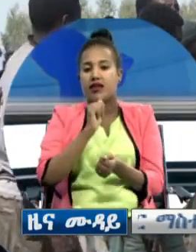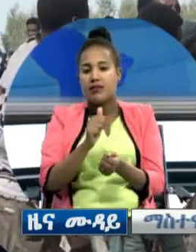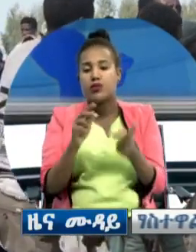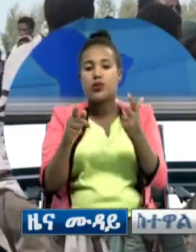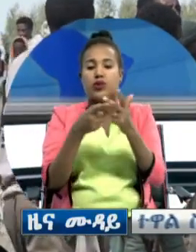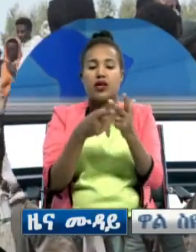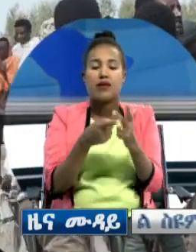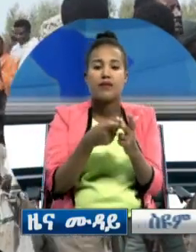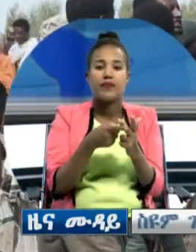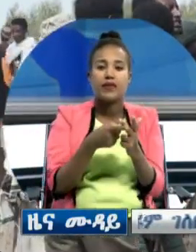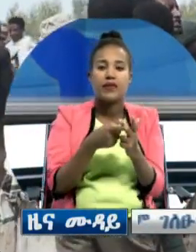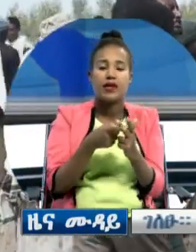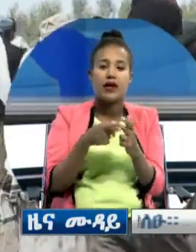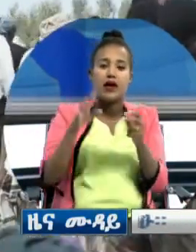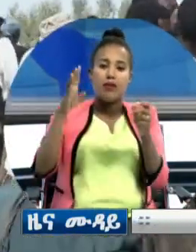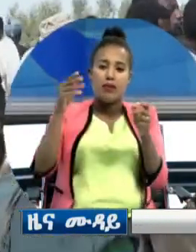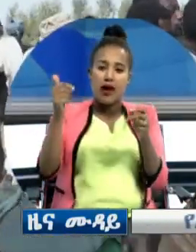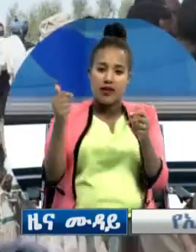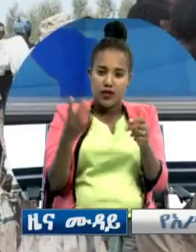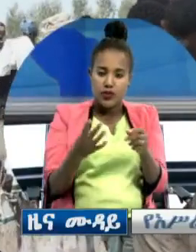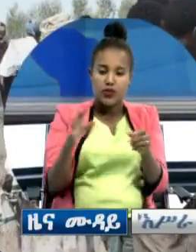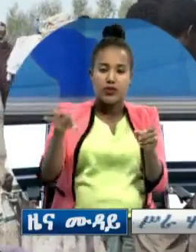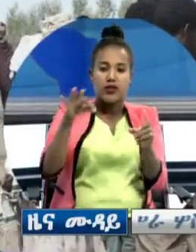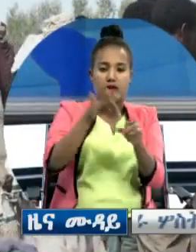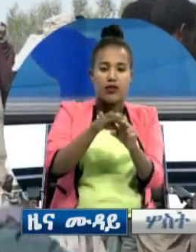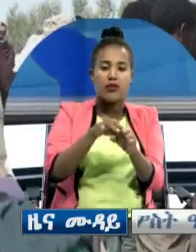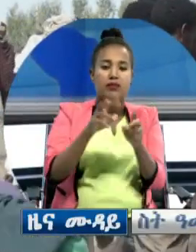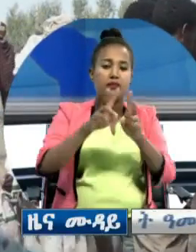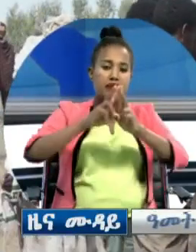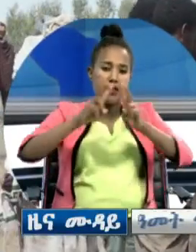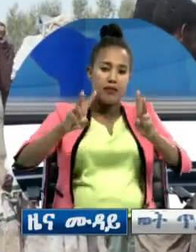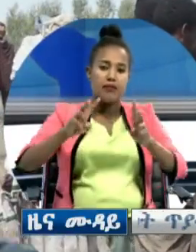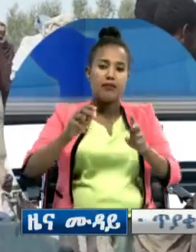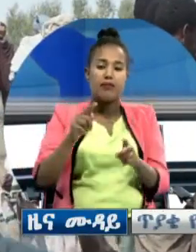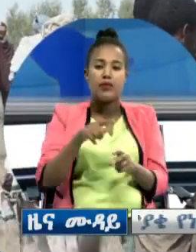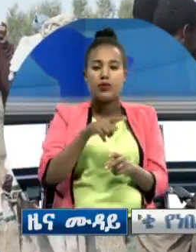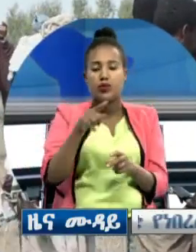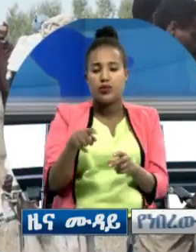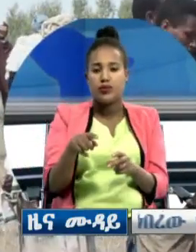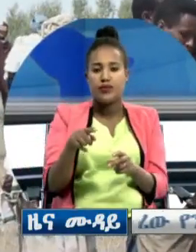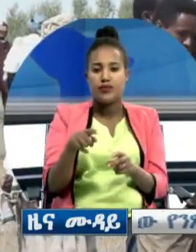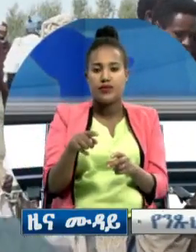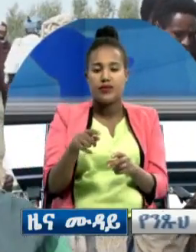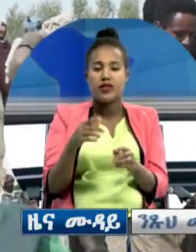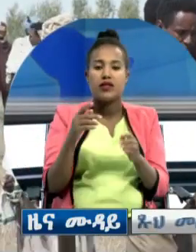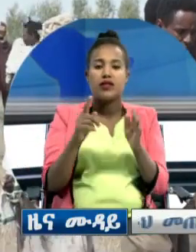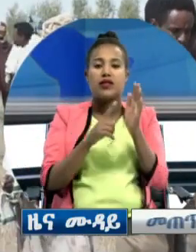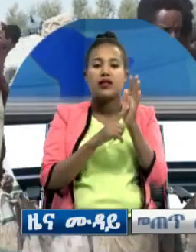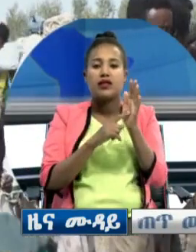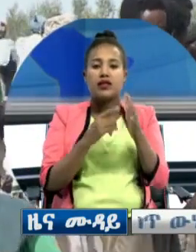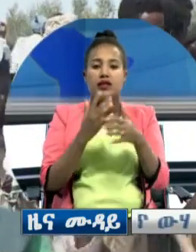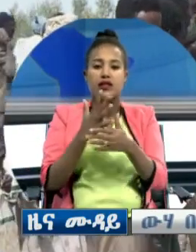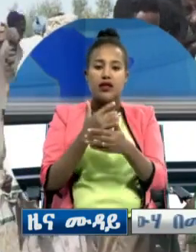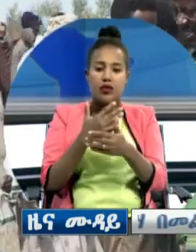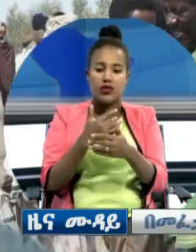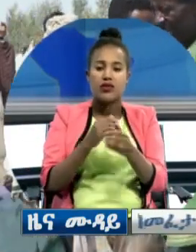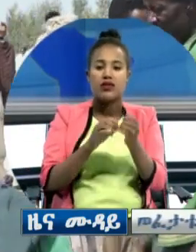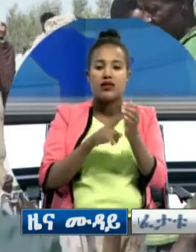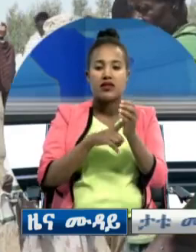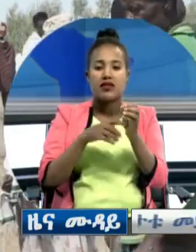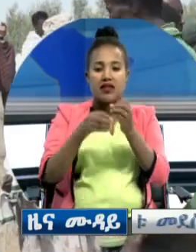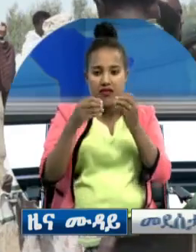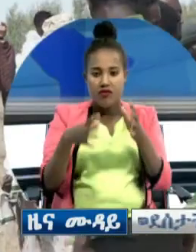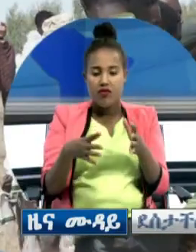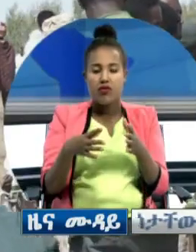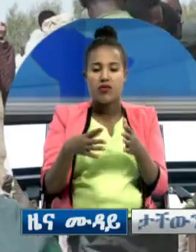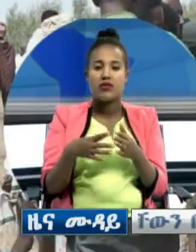በሶስተኛ በአትክልቶች ተተክለው በጣም በነሱ ቅጠሎቹ እየረገፉ ሁኔታው እንትን እያሉ